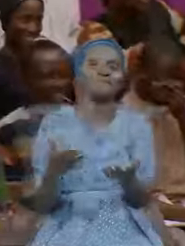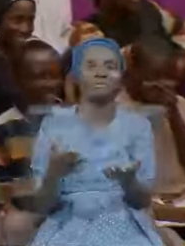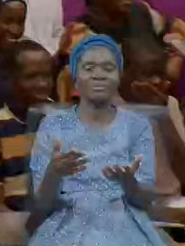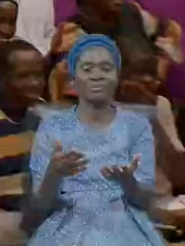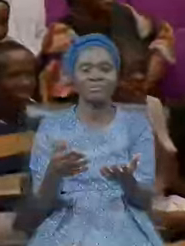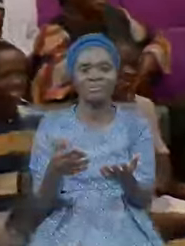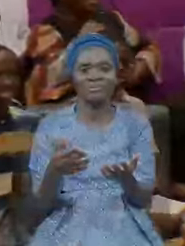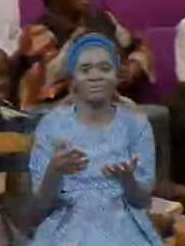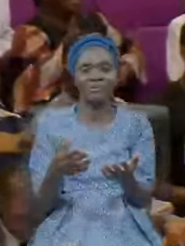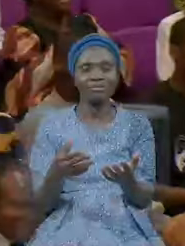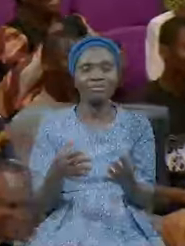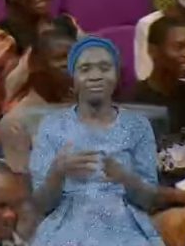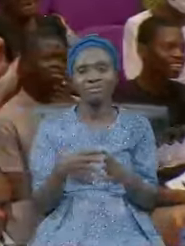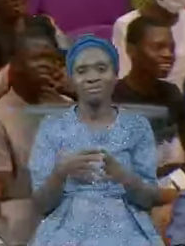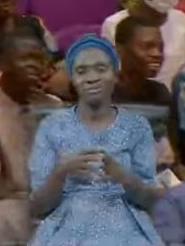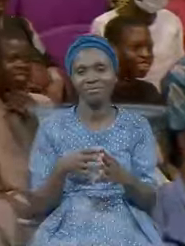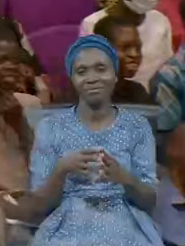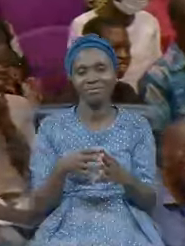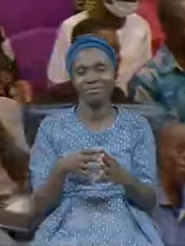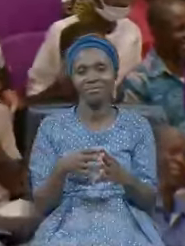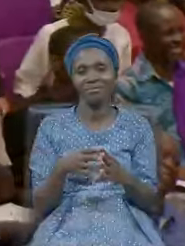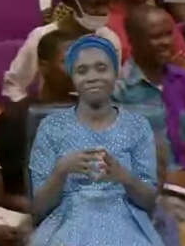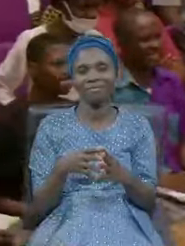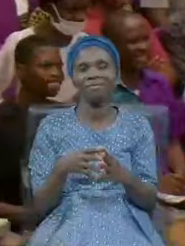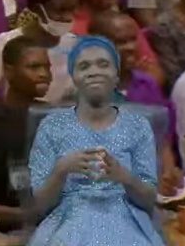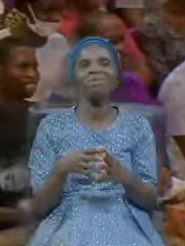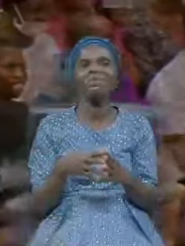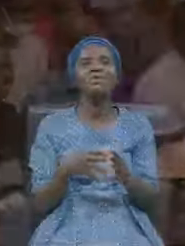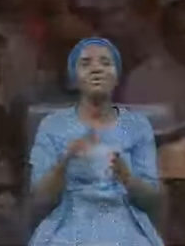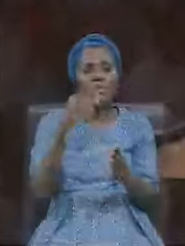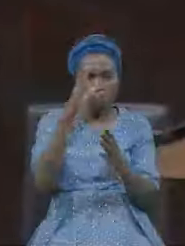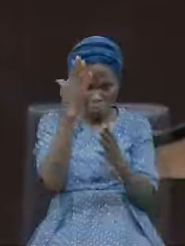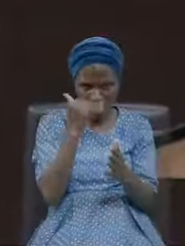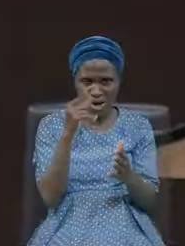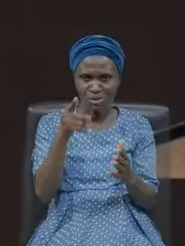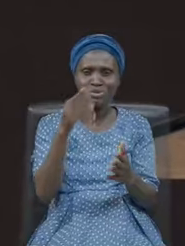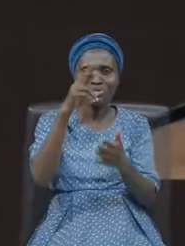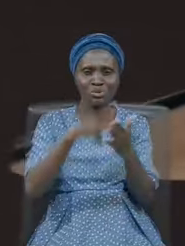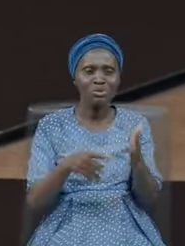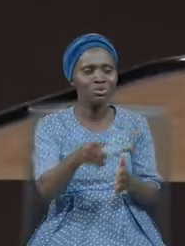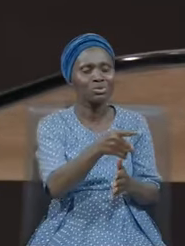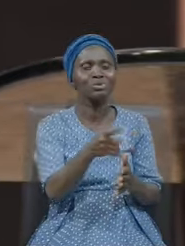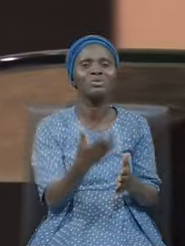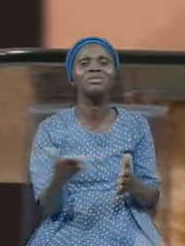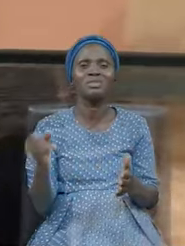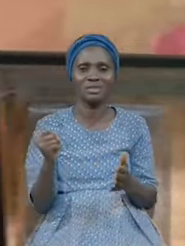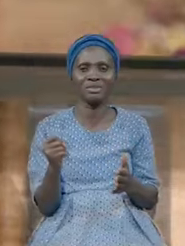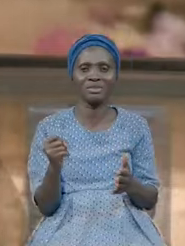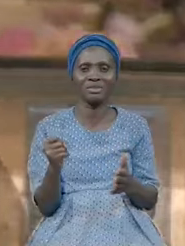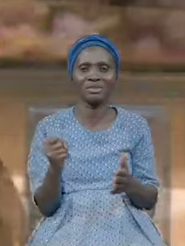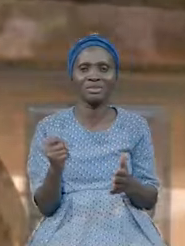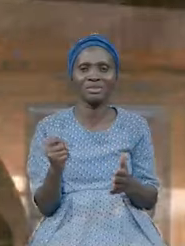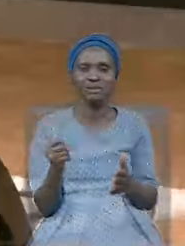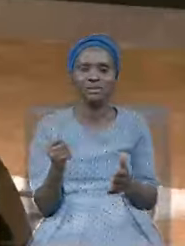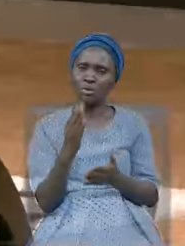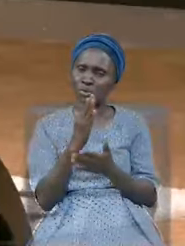il a il est parti où est-ce que pourquoi vous lisez C chose même là quelqu'un